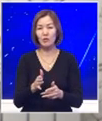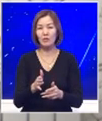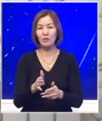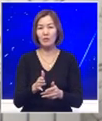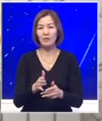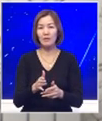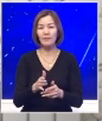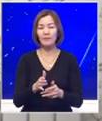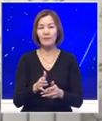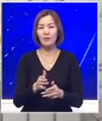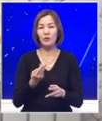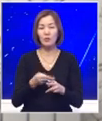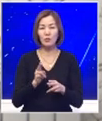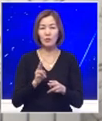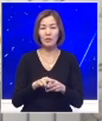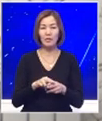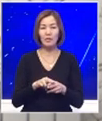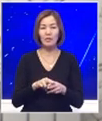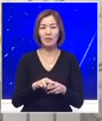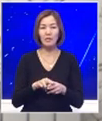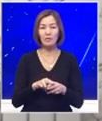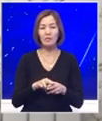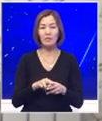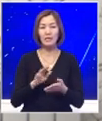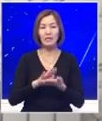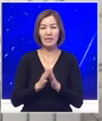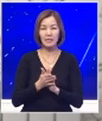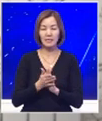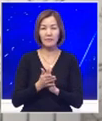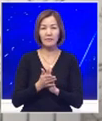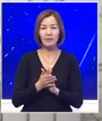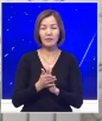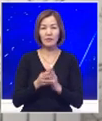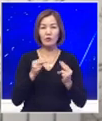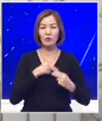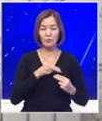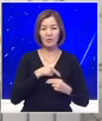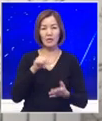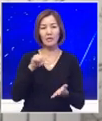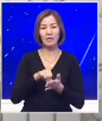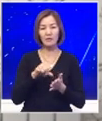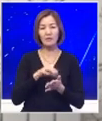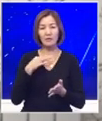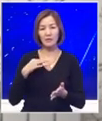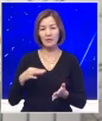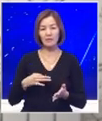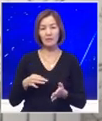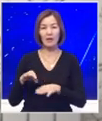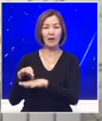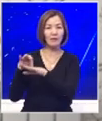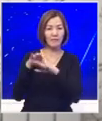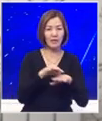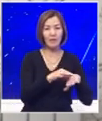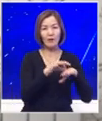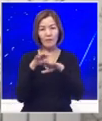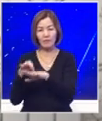баланың жанында деп, сонымен жаңағы келісіп, біз осы жерге мен жұмысқа кірдім, баламды осы жерге алып келдім. Енді айтып